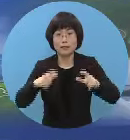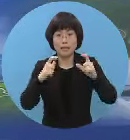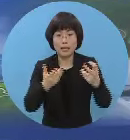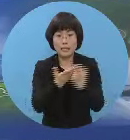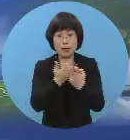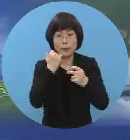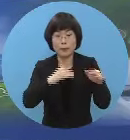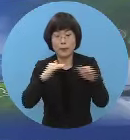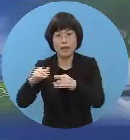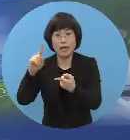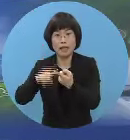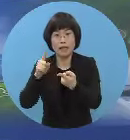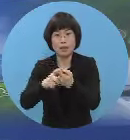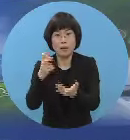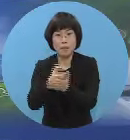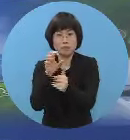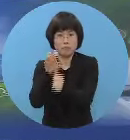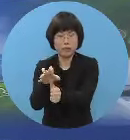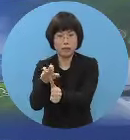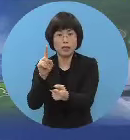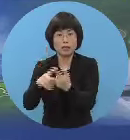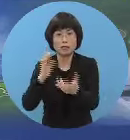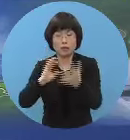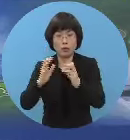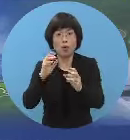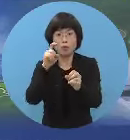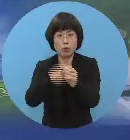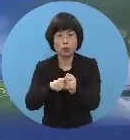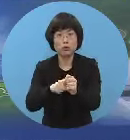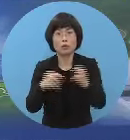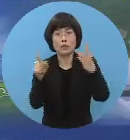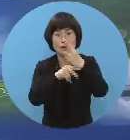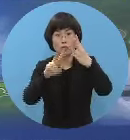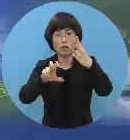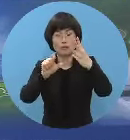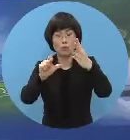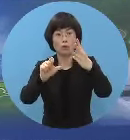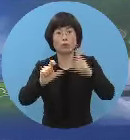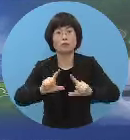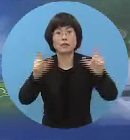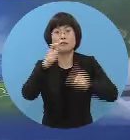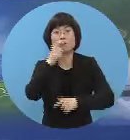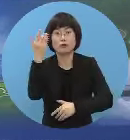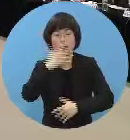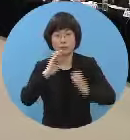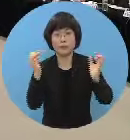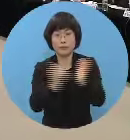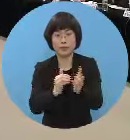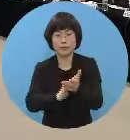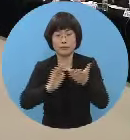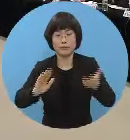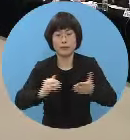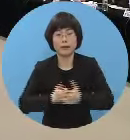전남의 섬과 해안에 대한 규제 개혁 방안을 논의하는 끝장 토론회가 25일 여수에서 개최됐습니다.